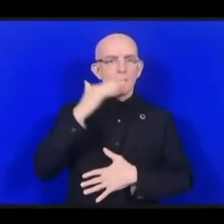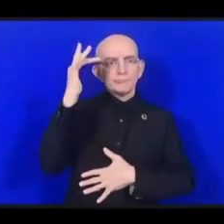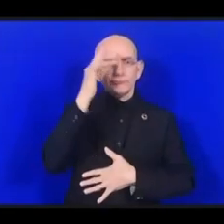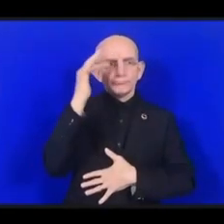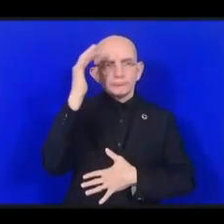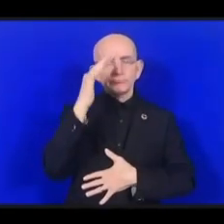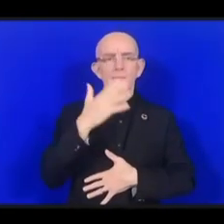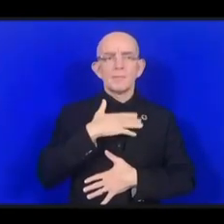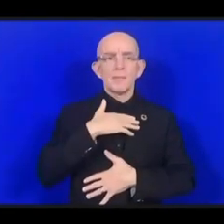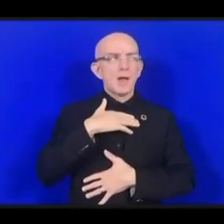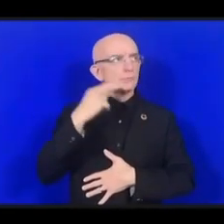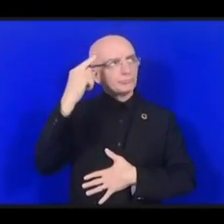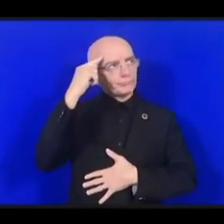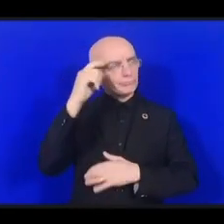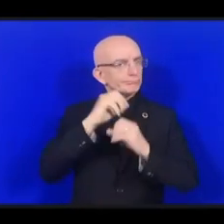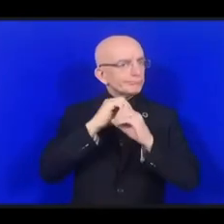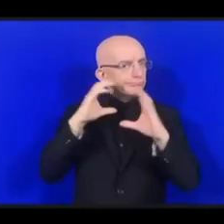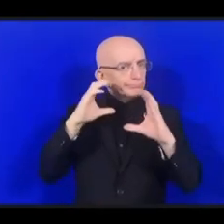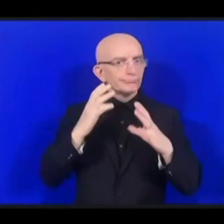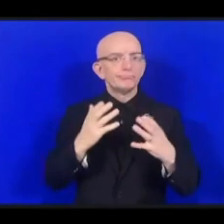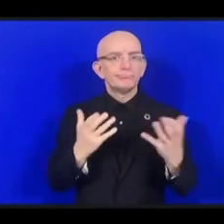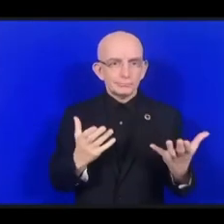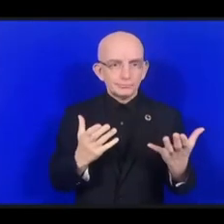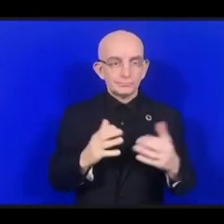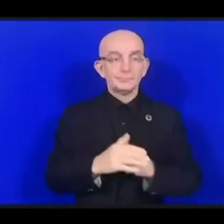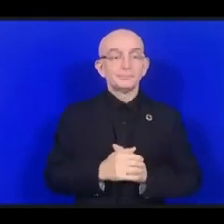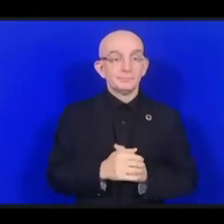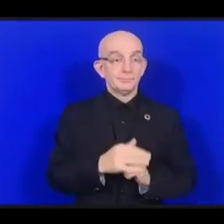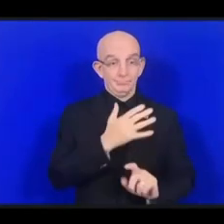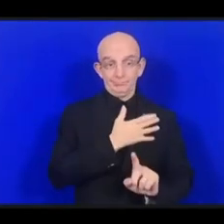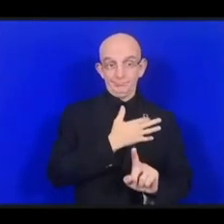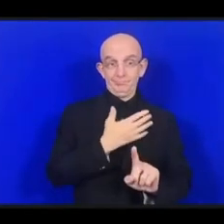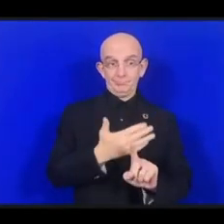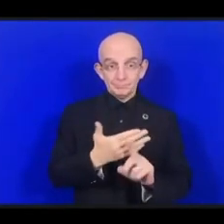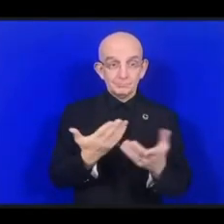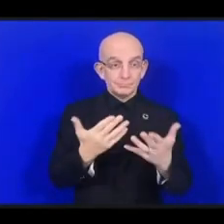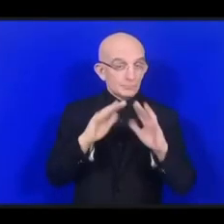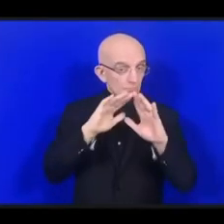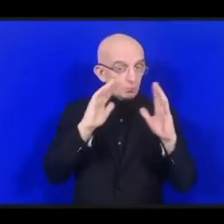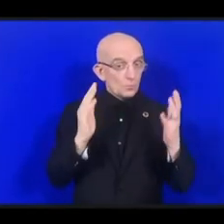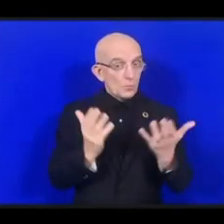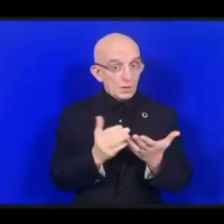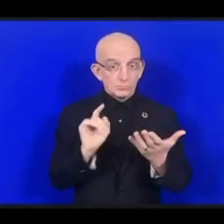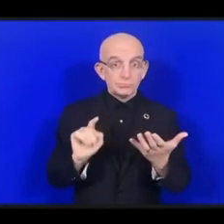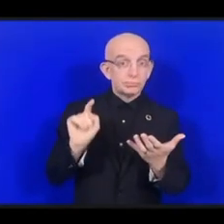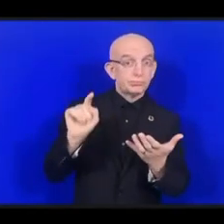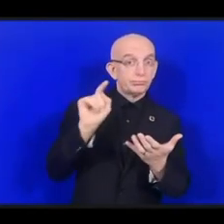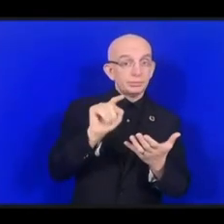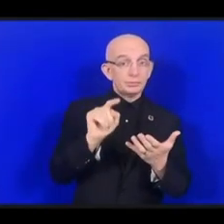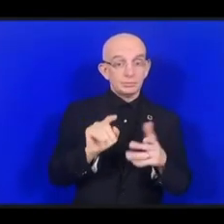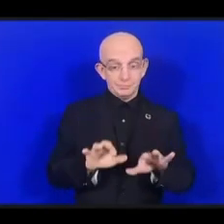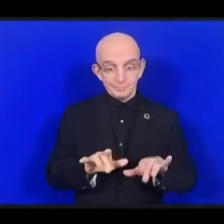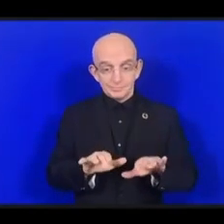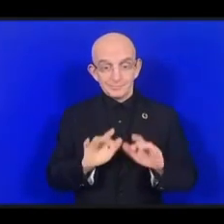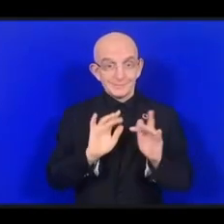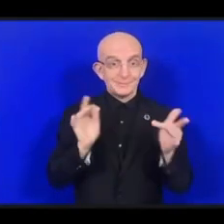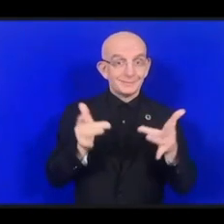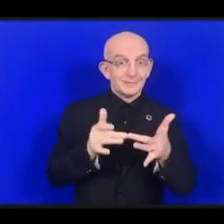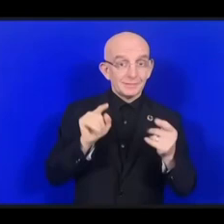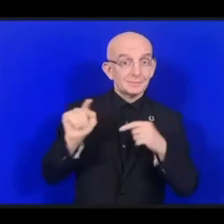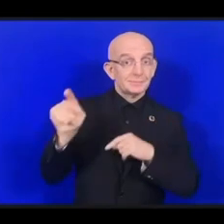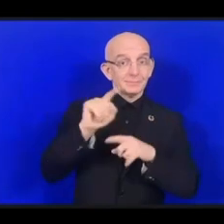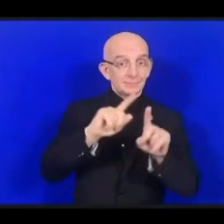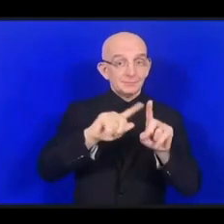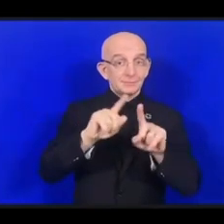fournis par les plus grands acteurs de l'Internet pour faire en sorte que la connectivité soit accessible et abordable des